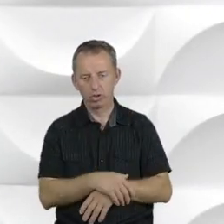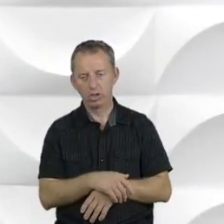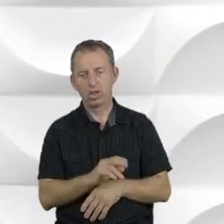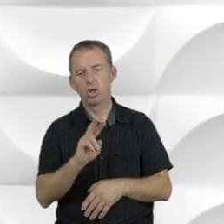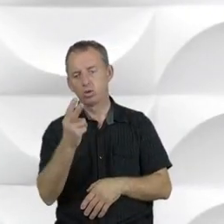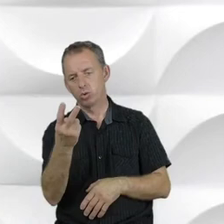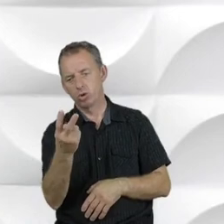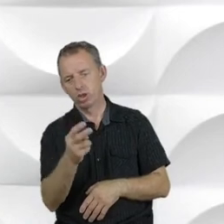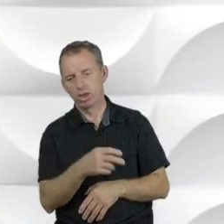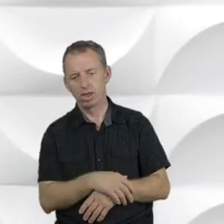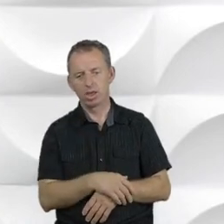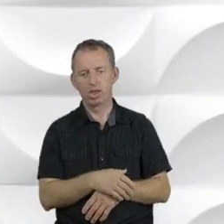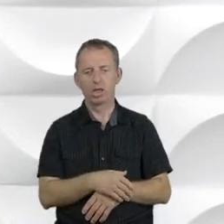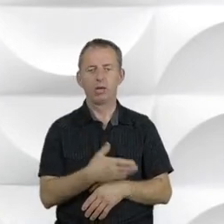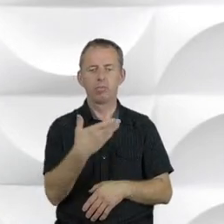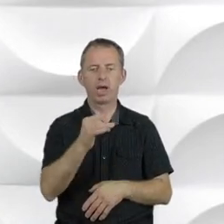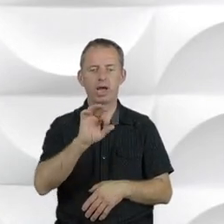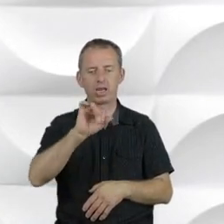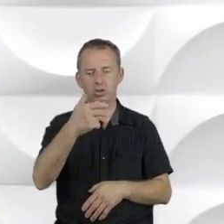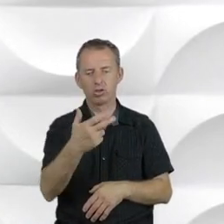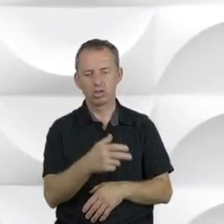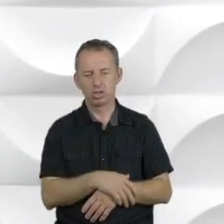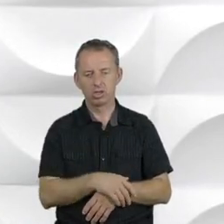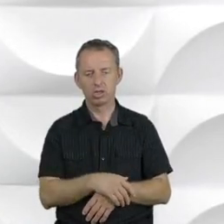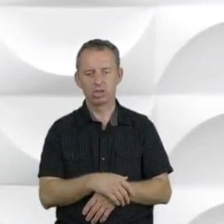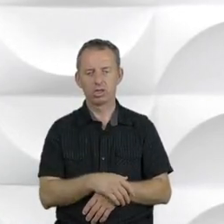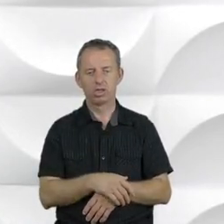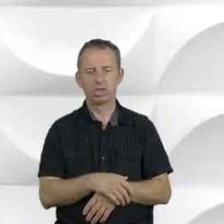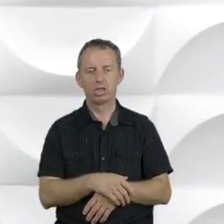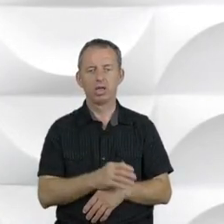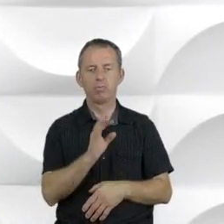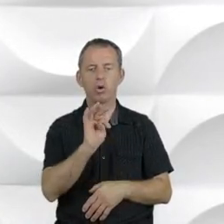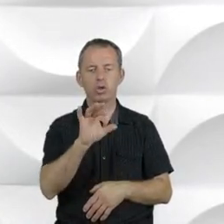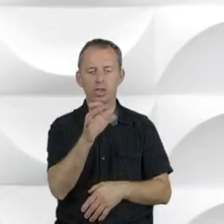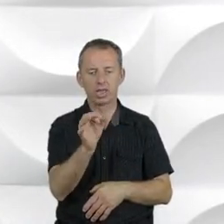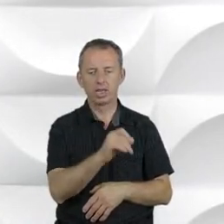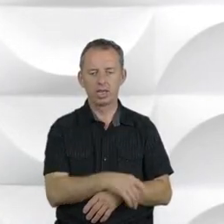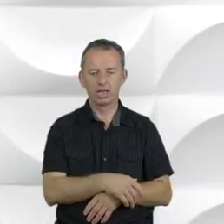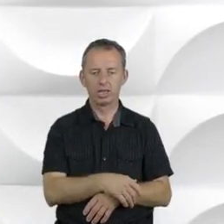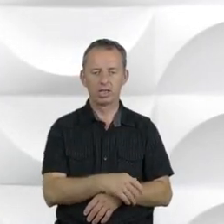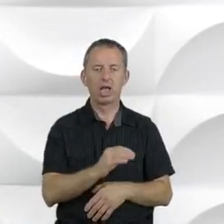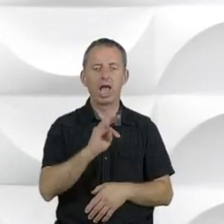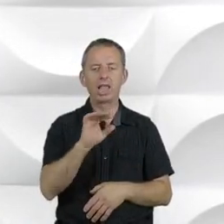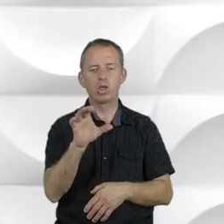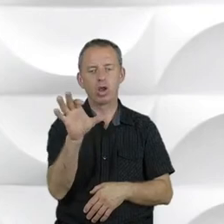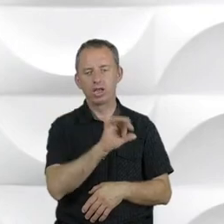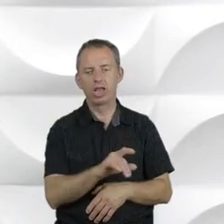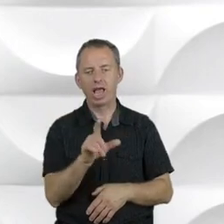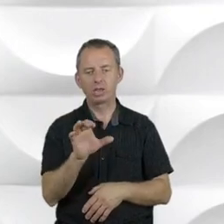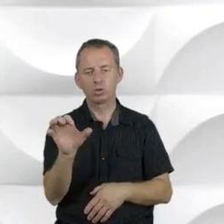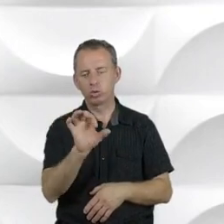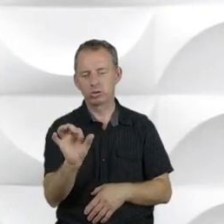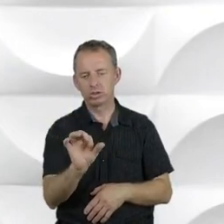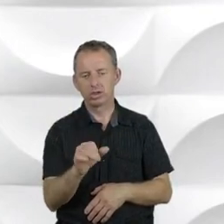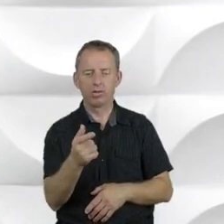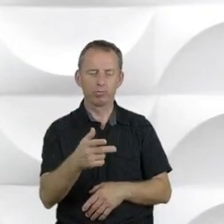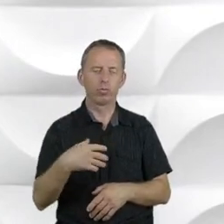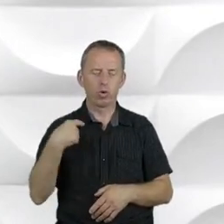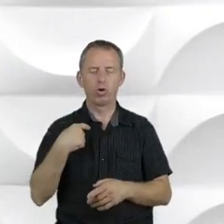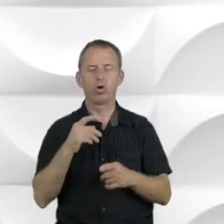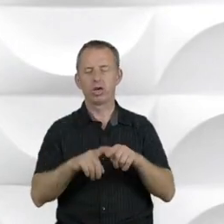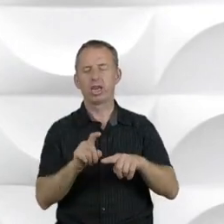Drugi, makarioi hoi pojuntes tas entolas autu.